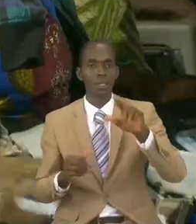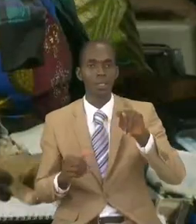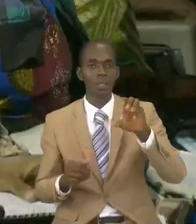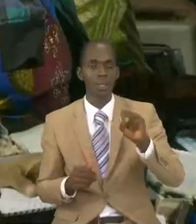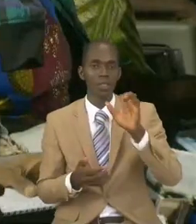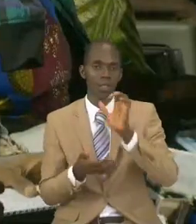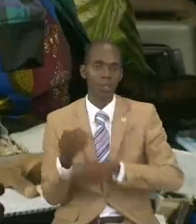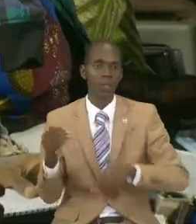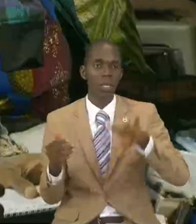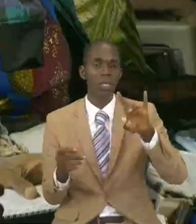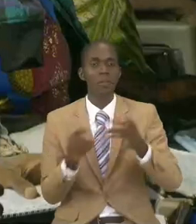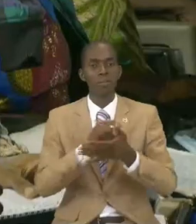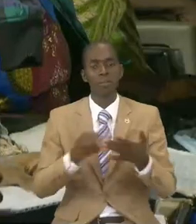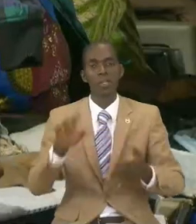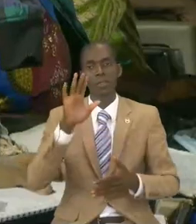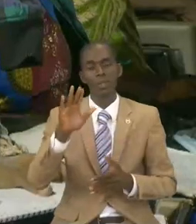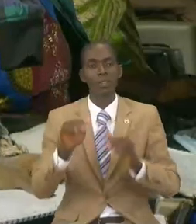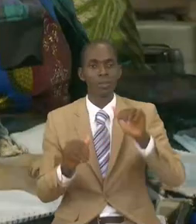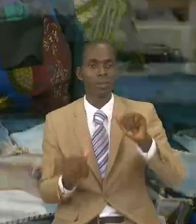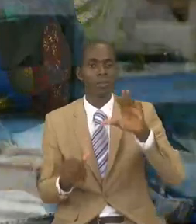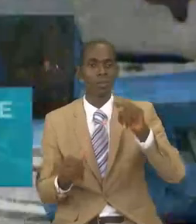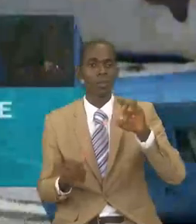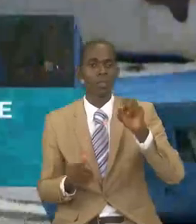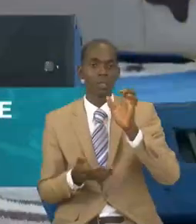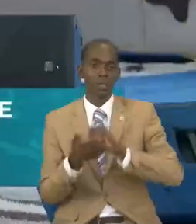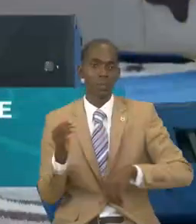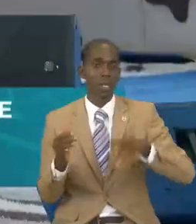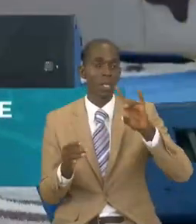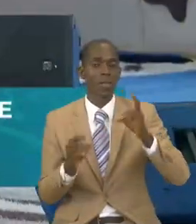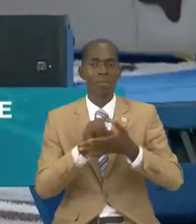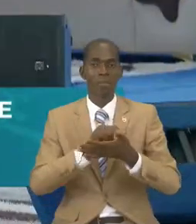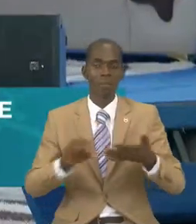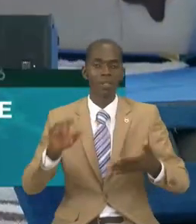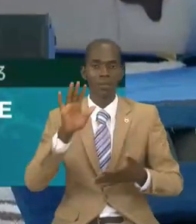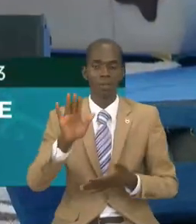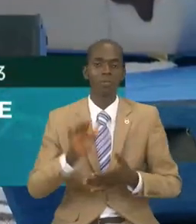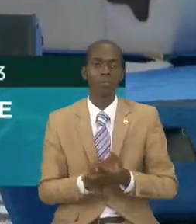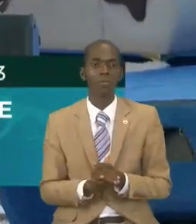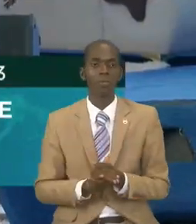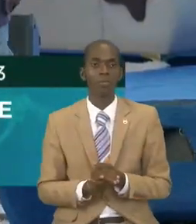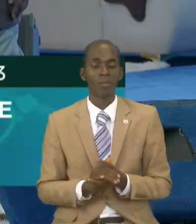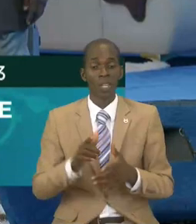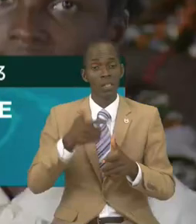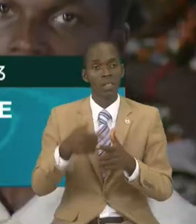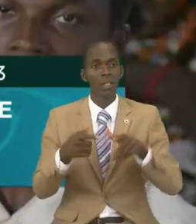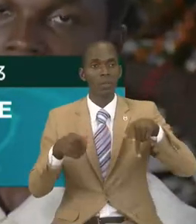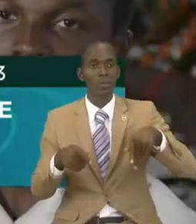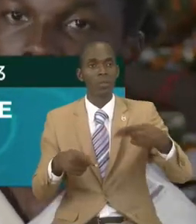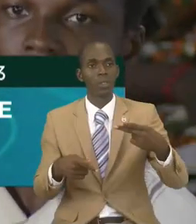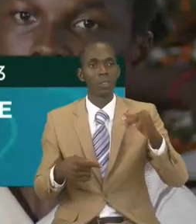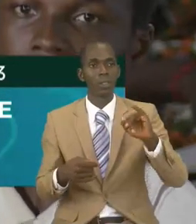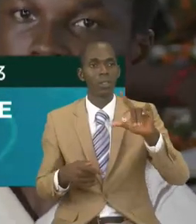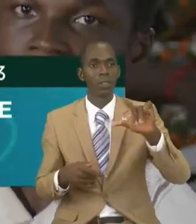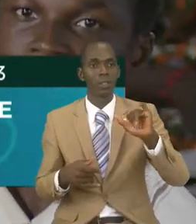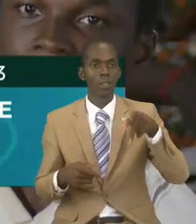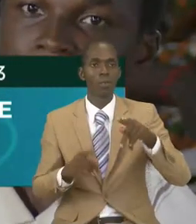chapitre 8, verset 5. Actes 8, verset 5.